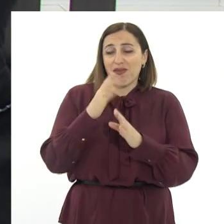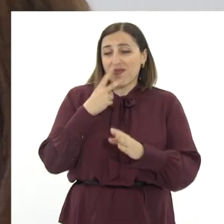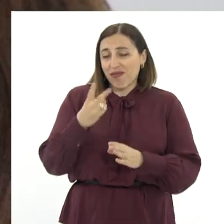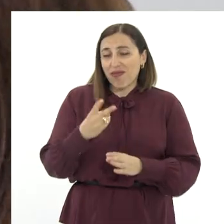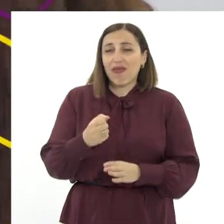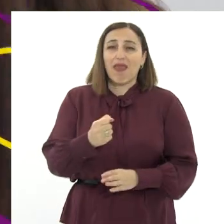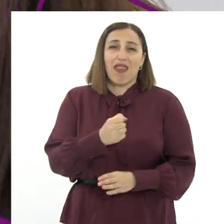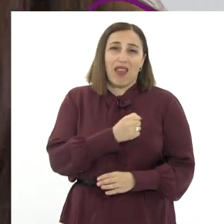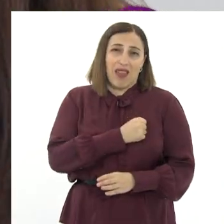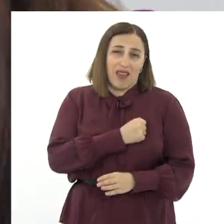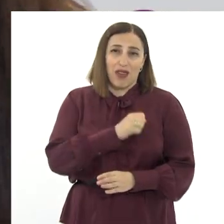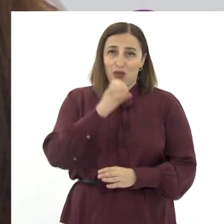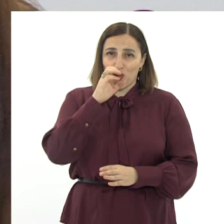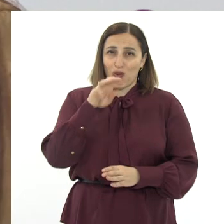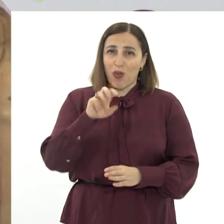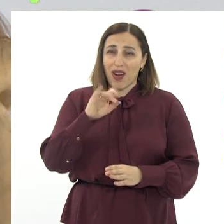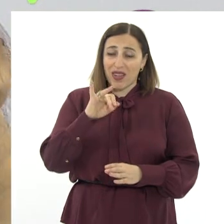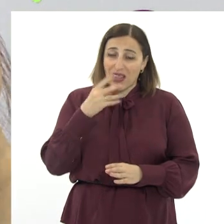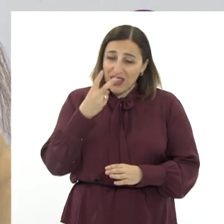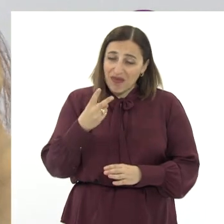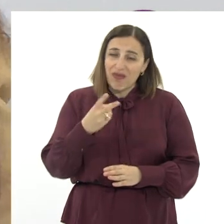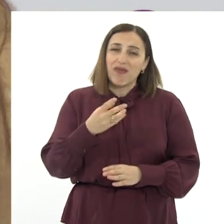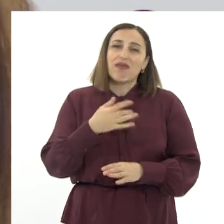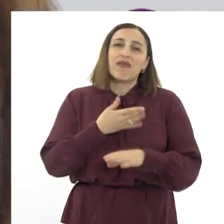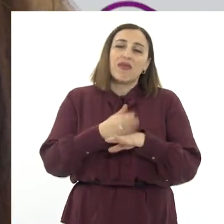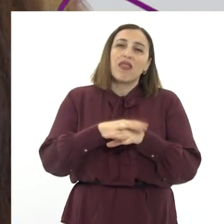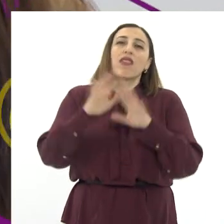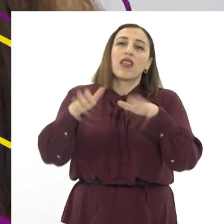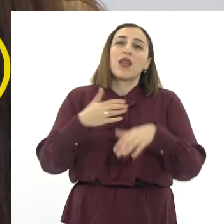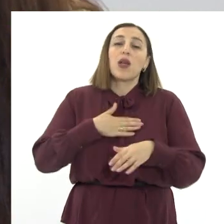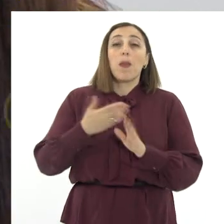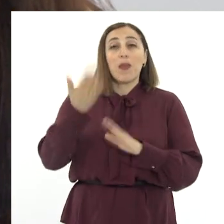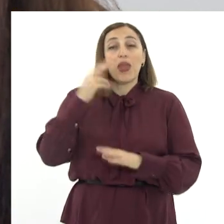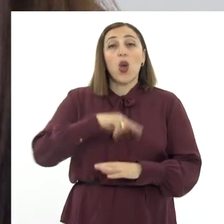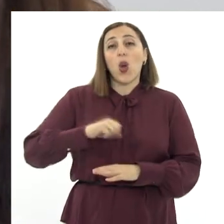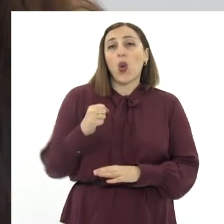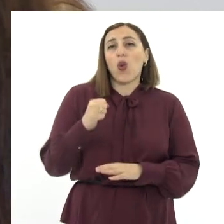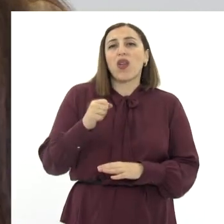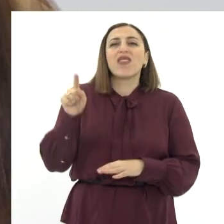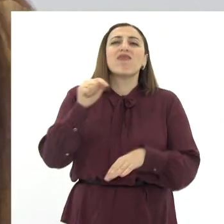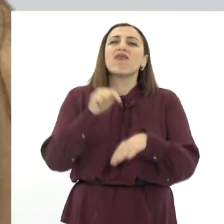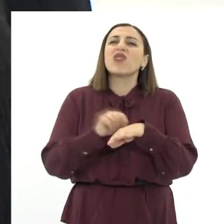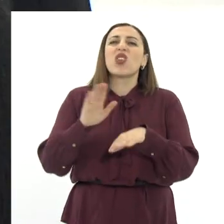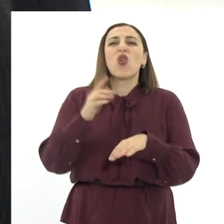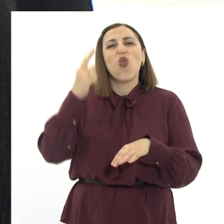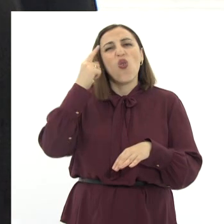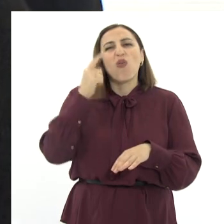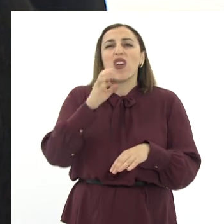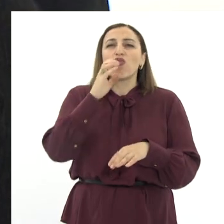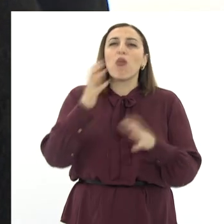ես խղճացել եմ Մարտին եւ վերցրել իմ խնամակալության տակ։ Իմ նախկին գործընկերուհին, չգիտակցելով թե ինչ բան